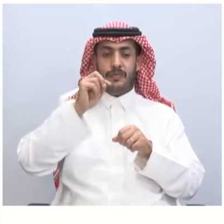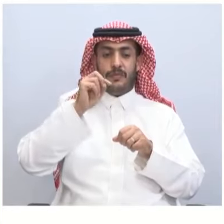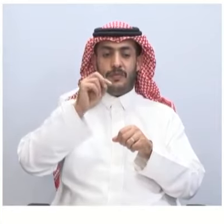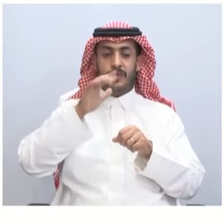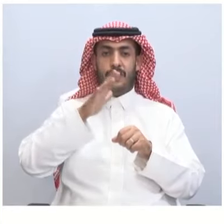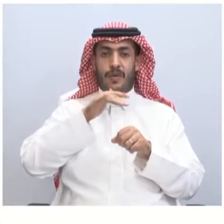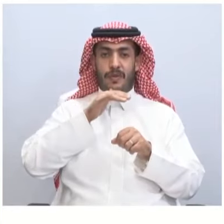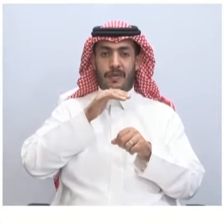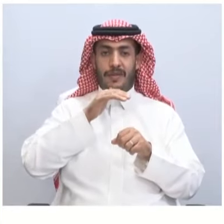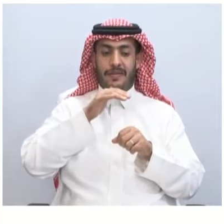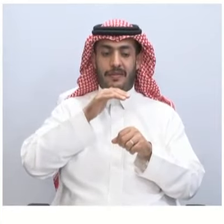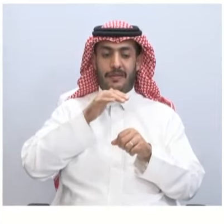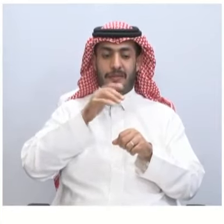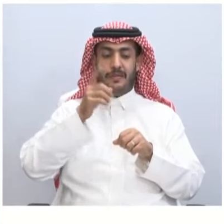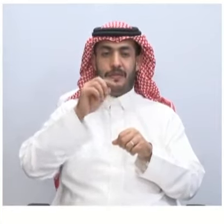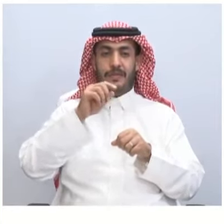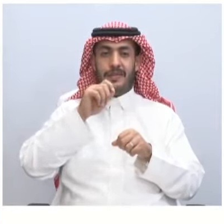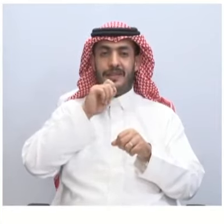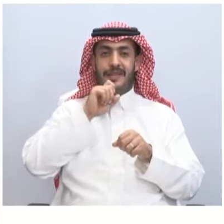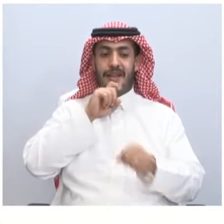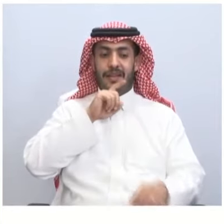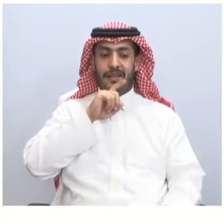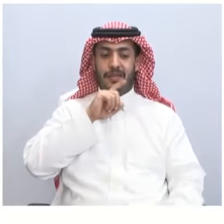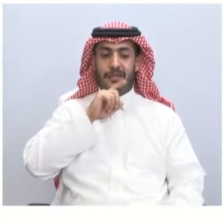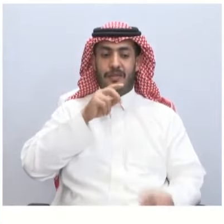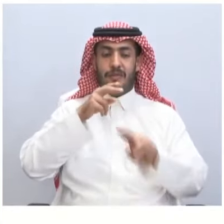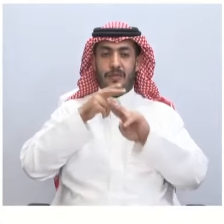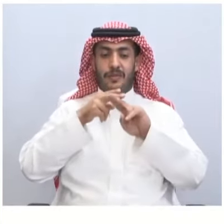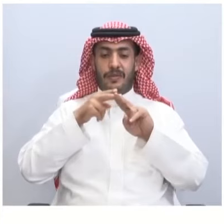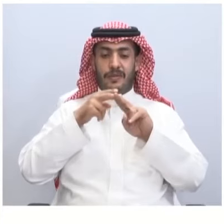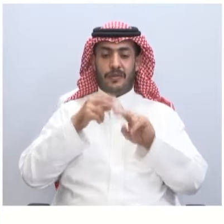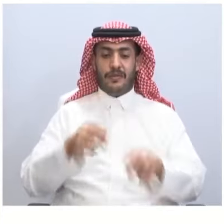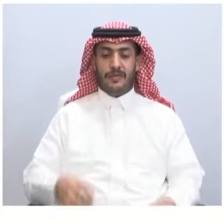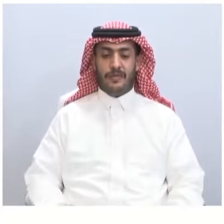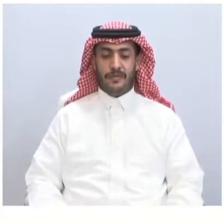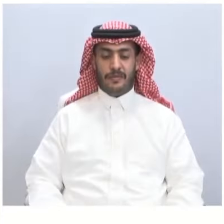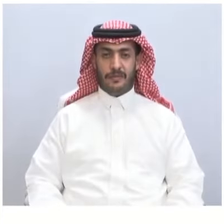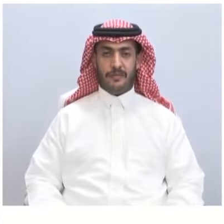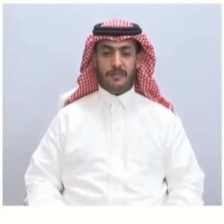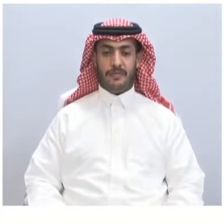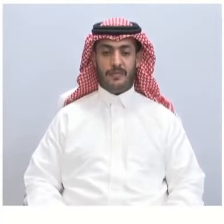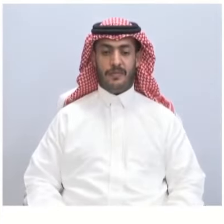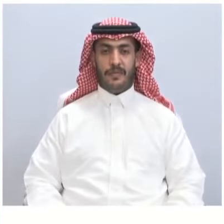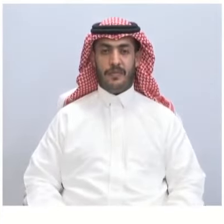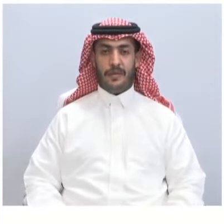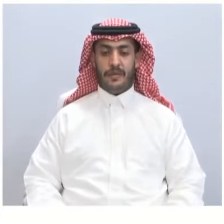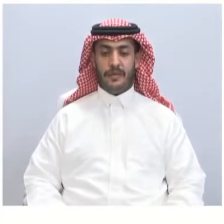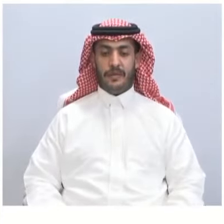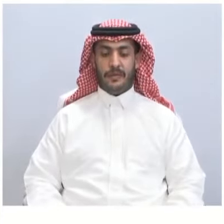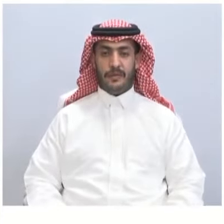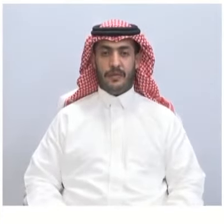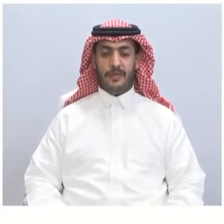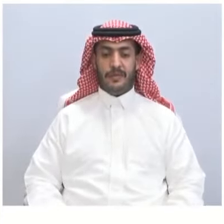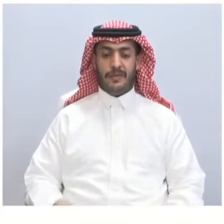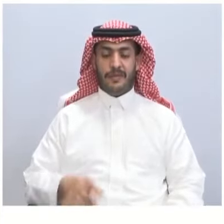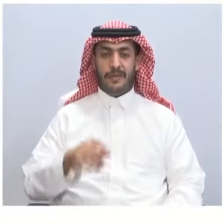سلطنه عمان دوله قطر ودوله الكويت المملكه العربيه السعوديه